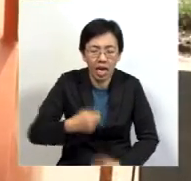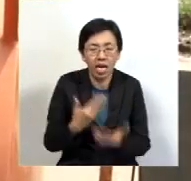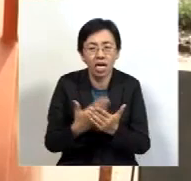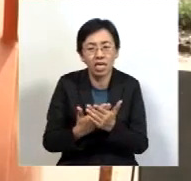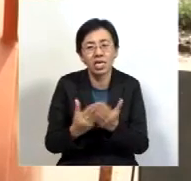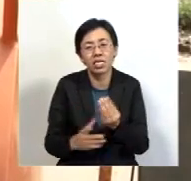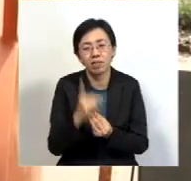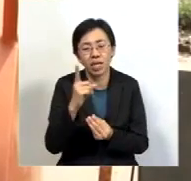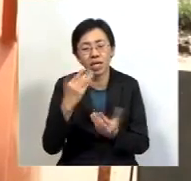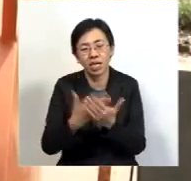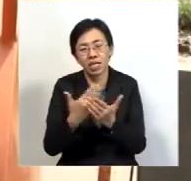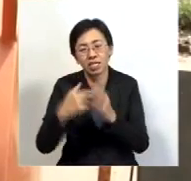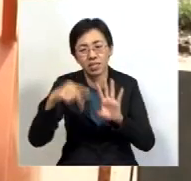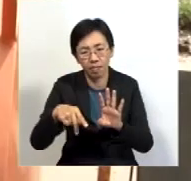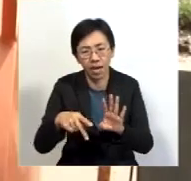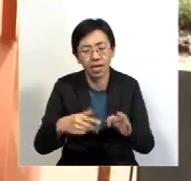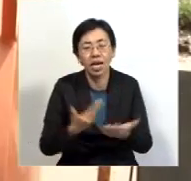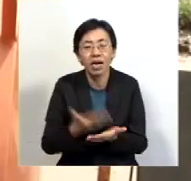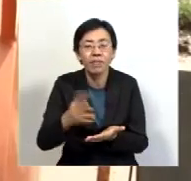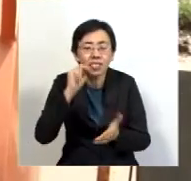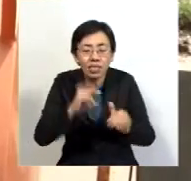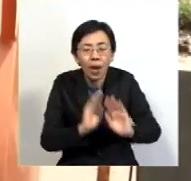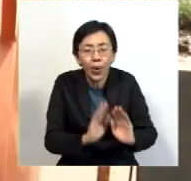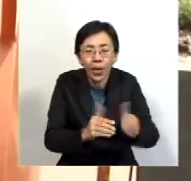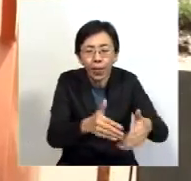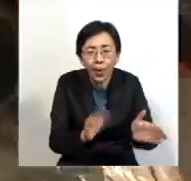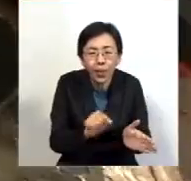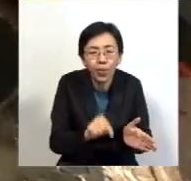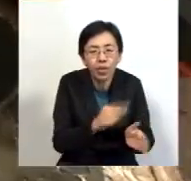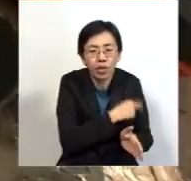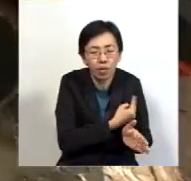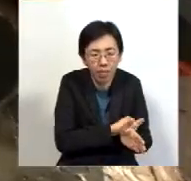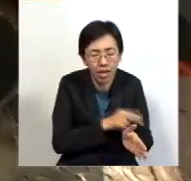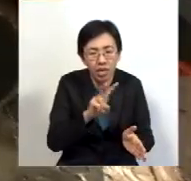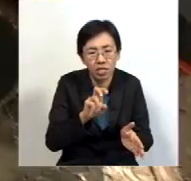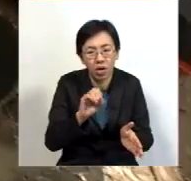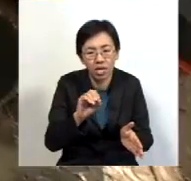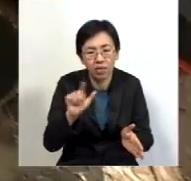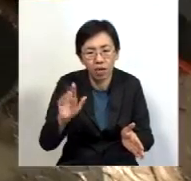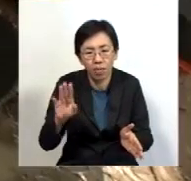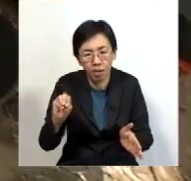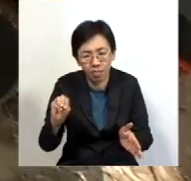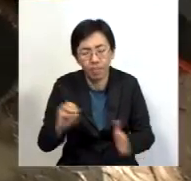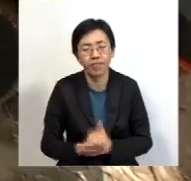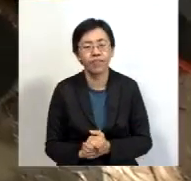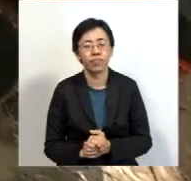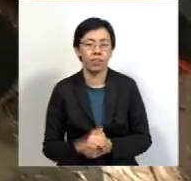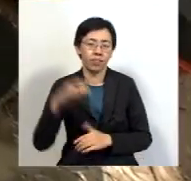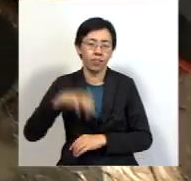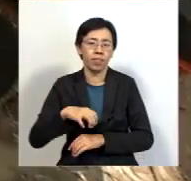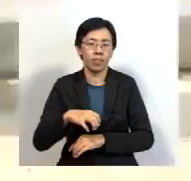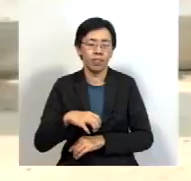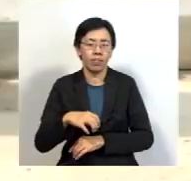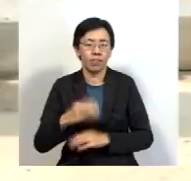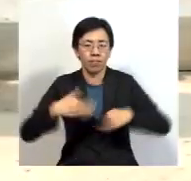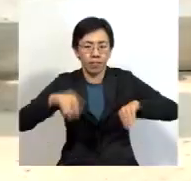บาทต่อสัปดาห์เพื่อซื้อน้ำมาเก็บกักเอาไว้ในบ่อเก็บของโรงพยาบาลที่มีอยู่250ลูกบาศก์เมตรซึ่งกรมชลประทาน